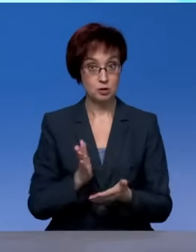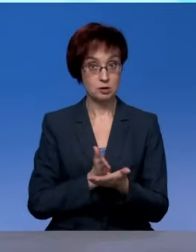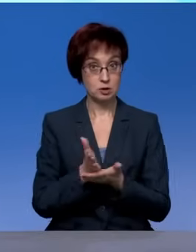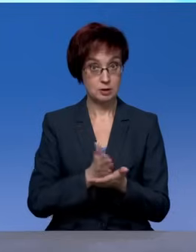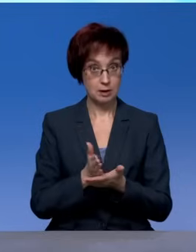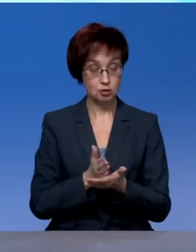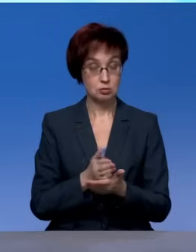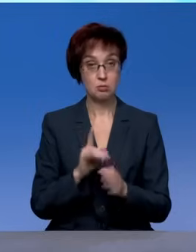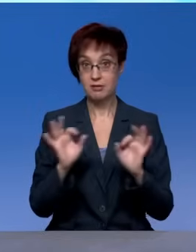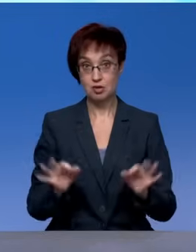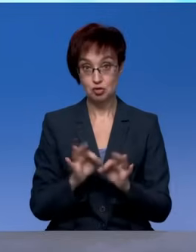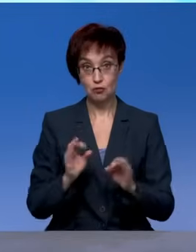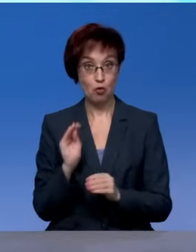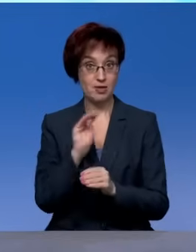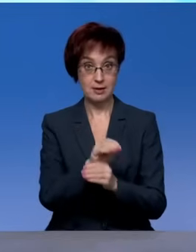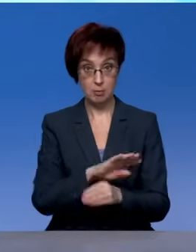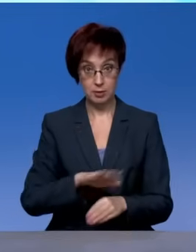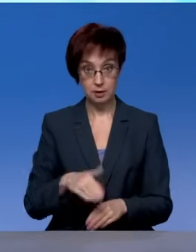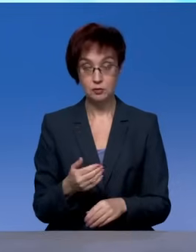так, Сергей Юрьевич?